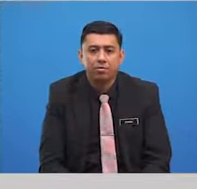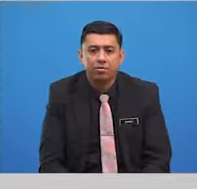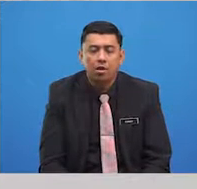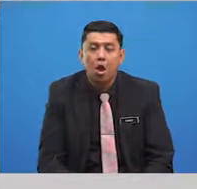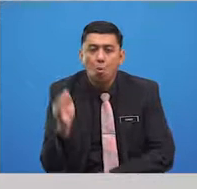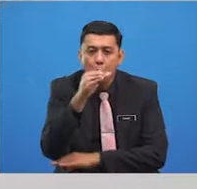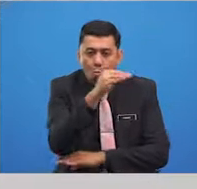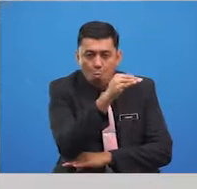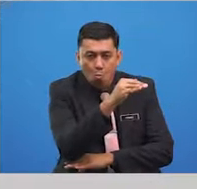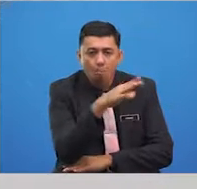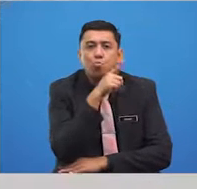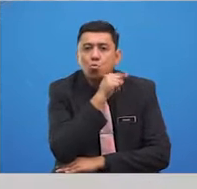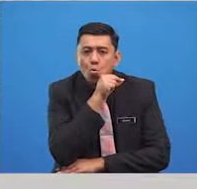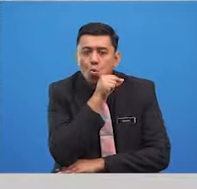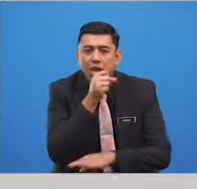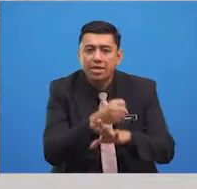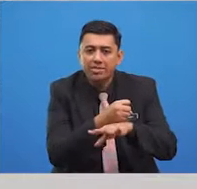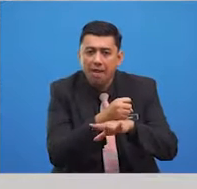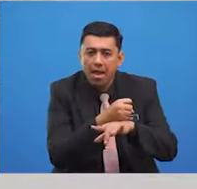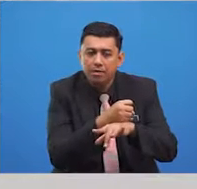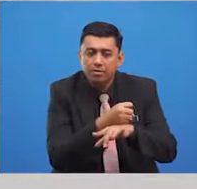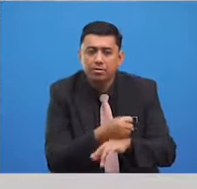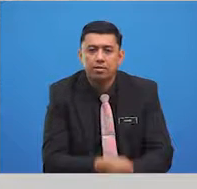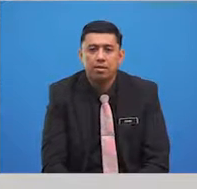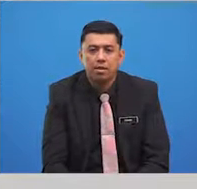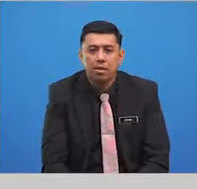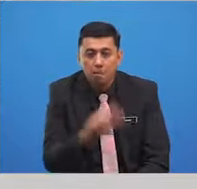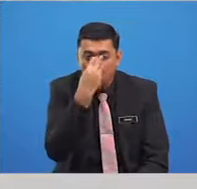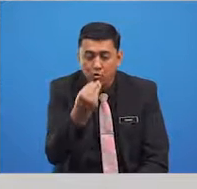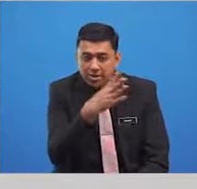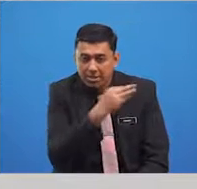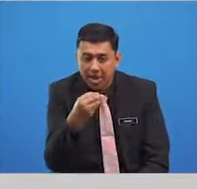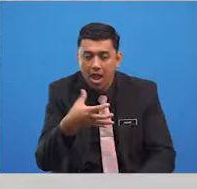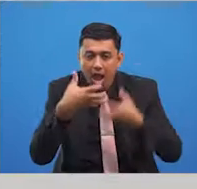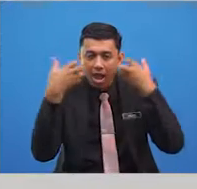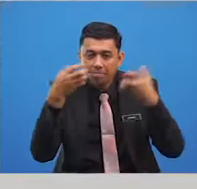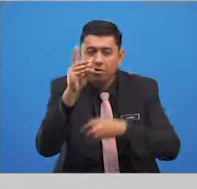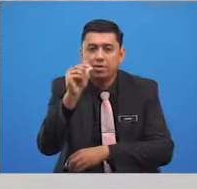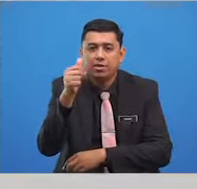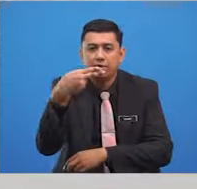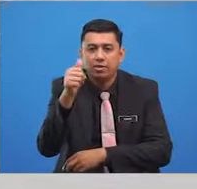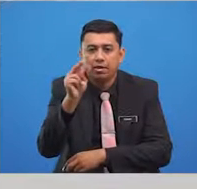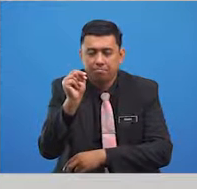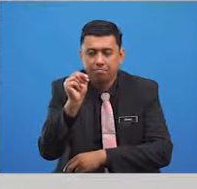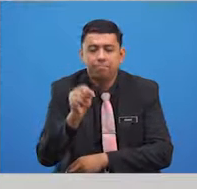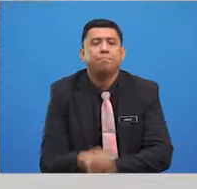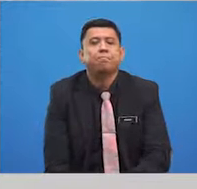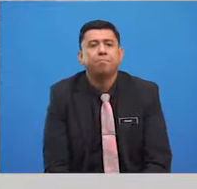siamang, ular, burung, serangga, musang dan harimau dahan.